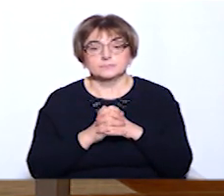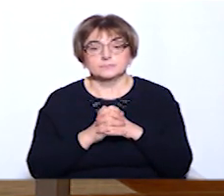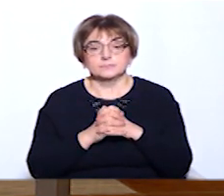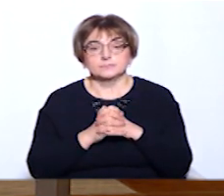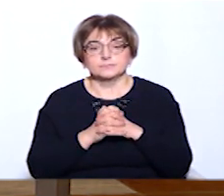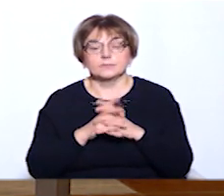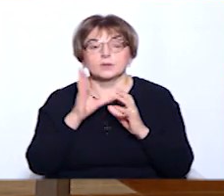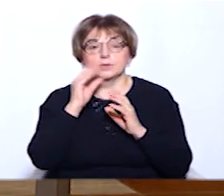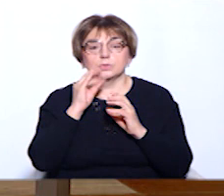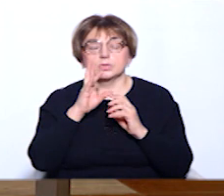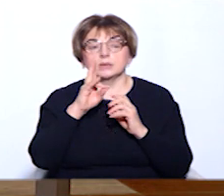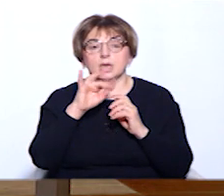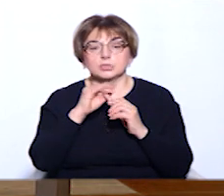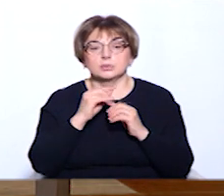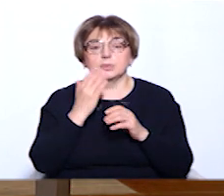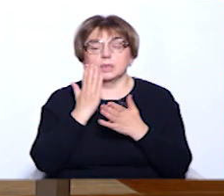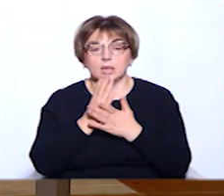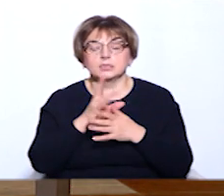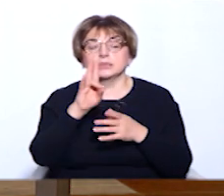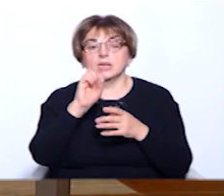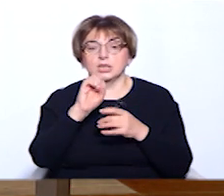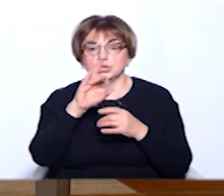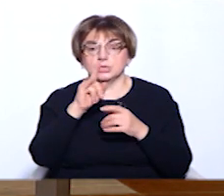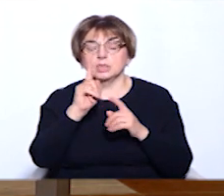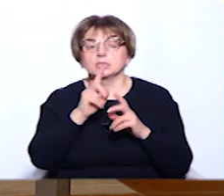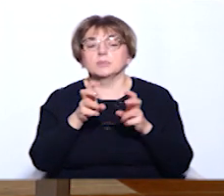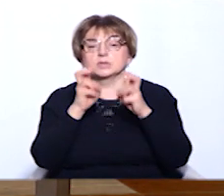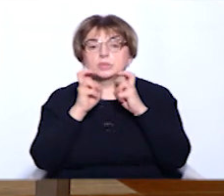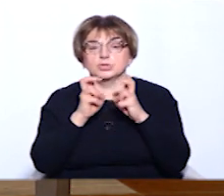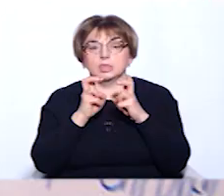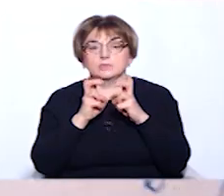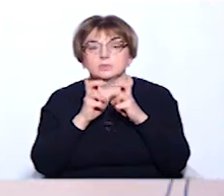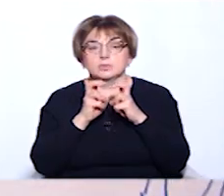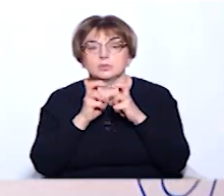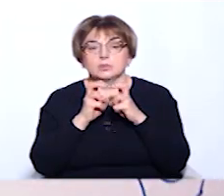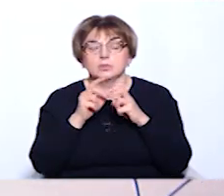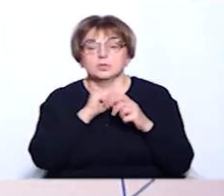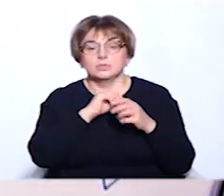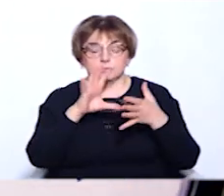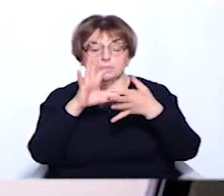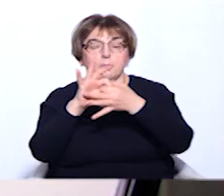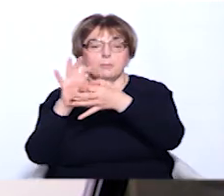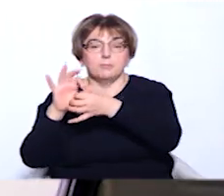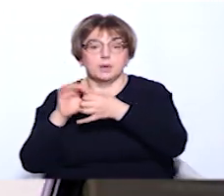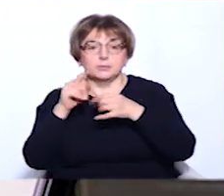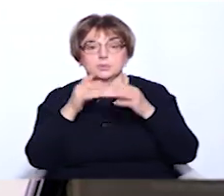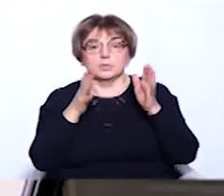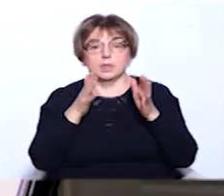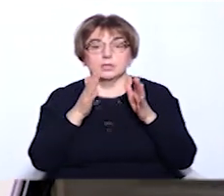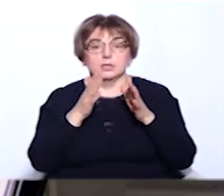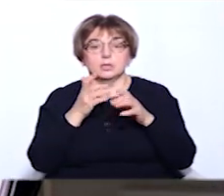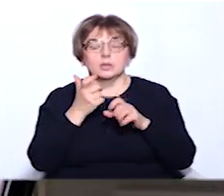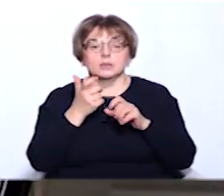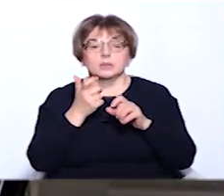აი, როდესაც ნახშირბადი არის ნაჯერი, ეს იმას ნიშნავს, რომ ბმები ნახშირბადის ატომებს შორის